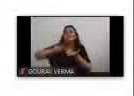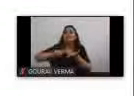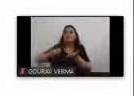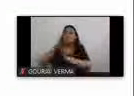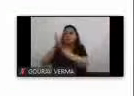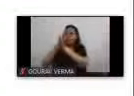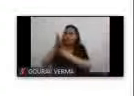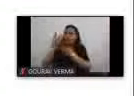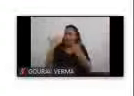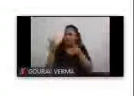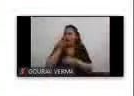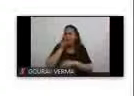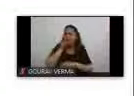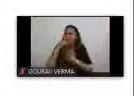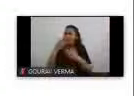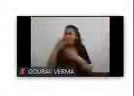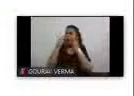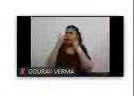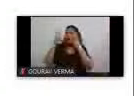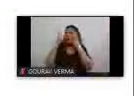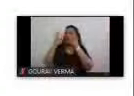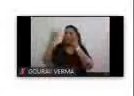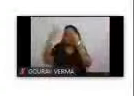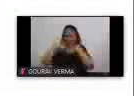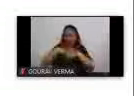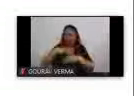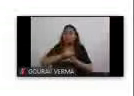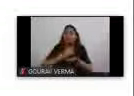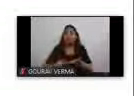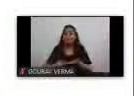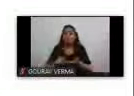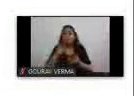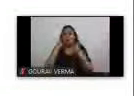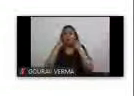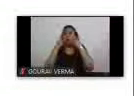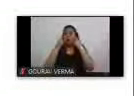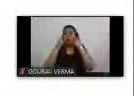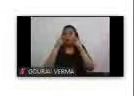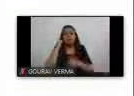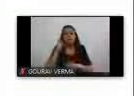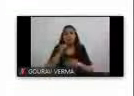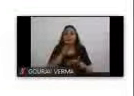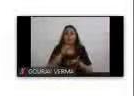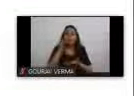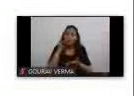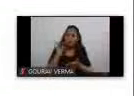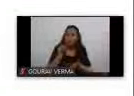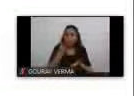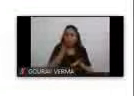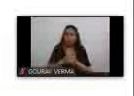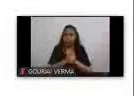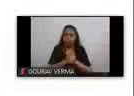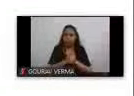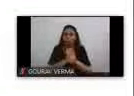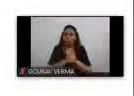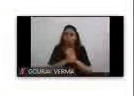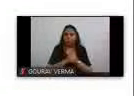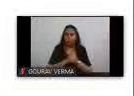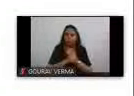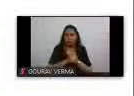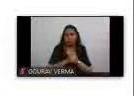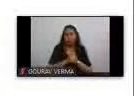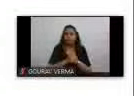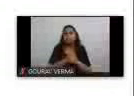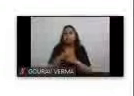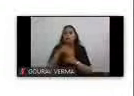विजुअल डेवलपमेंट मतलब ऐसा नहीं है कि सिंपली ब्राइटनेस, हाई कॉन्ट्रास्ट और लाइट देके. इट इज मोर इनटू